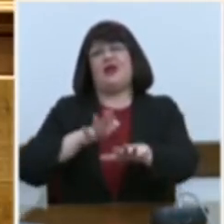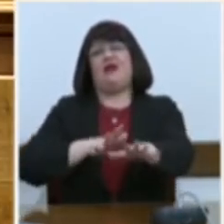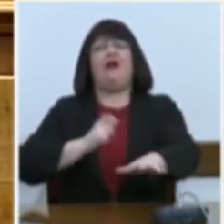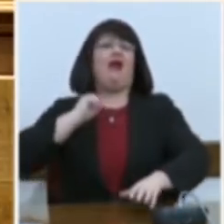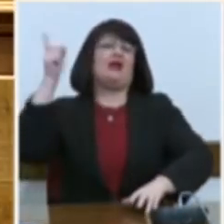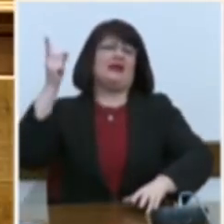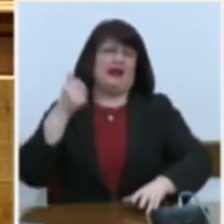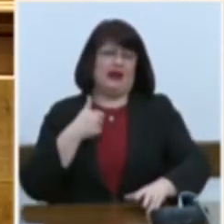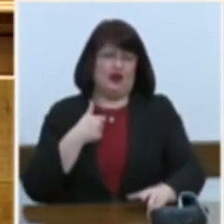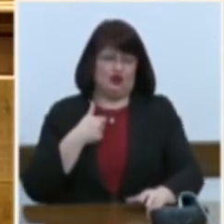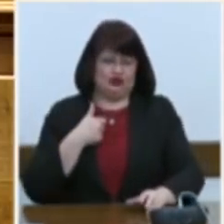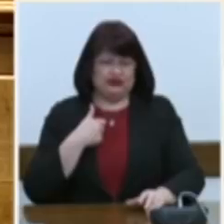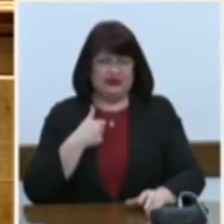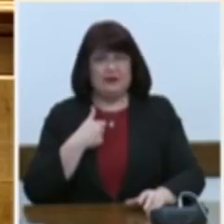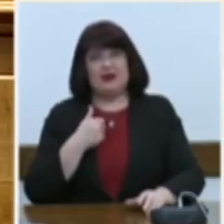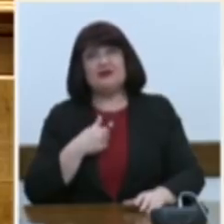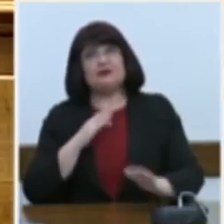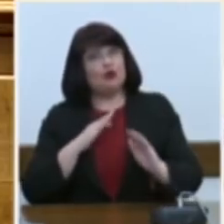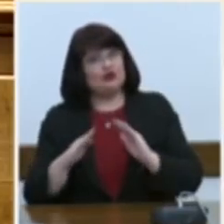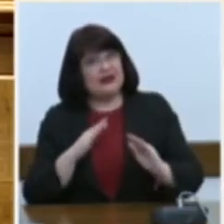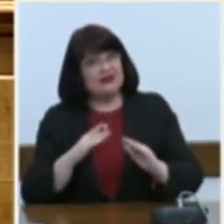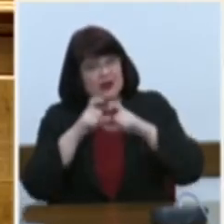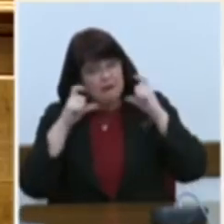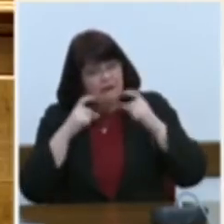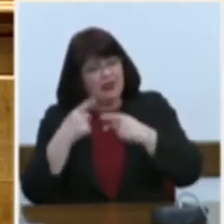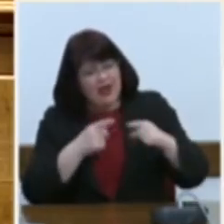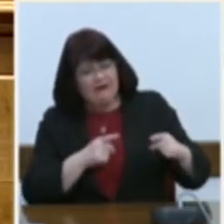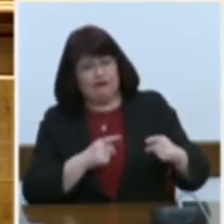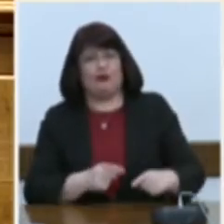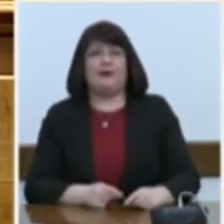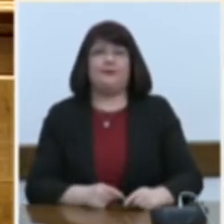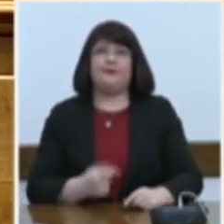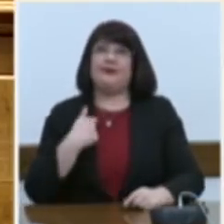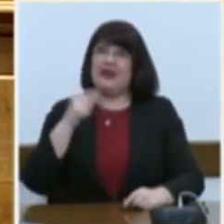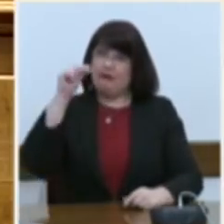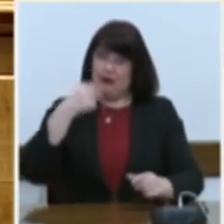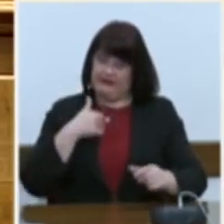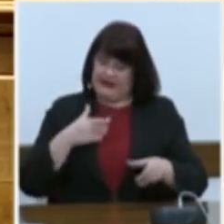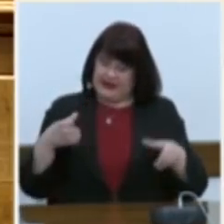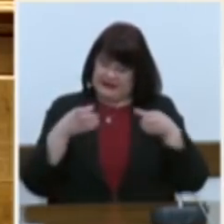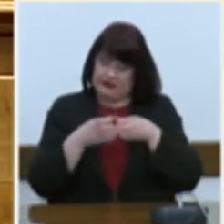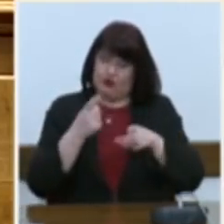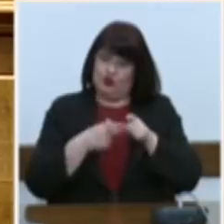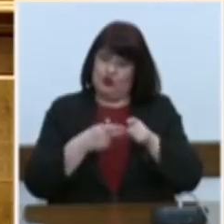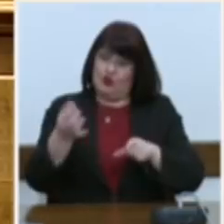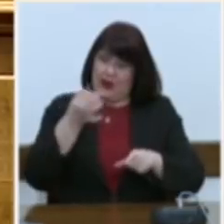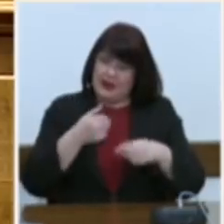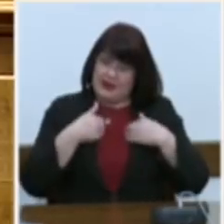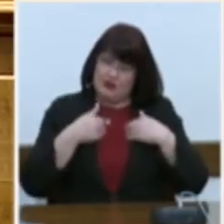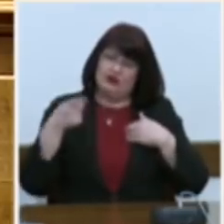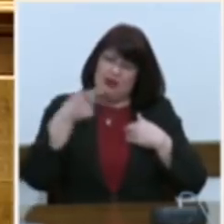έγινε τότε και με όλα τα μέτρα προστασίας. Έβαλε και την κοινοβουλευτική ομάδα του ΚΚΕ